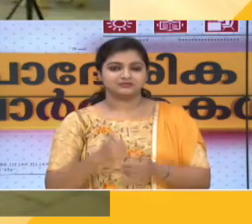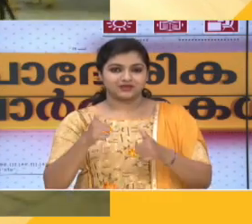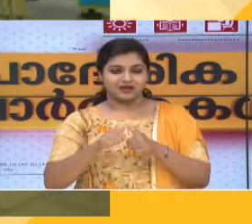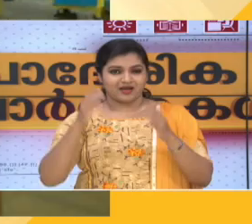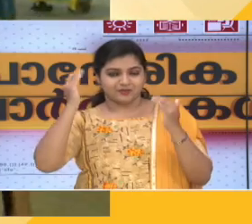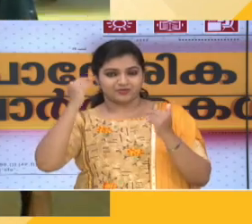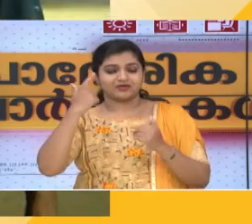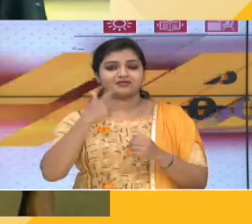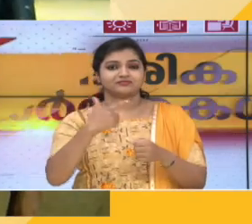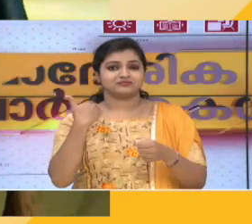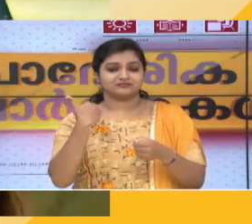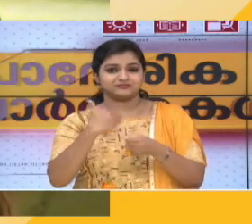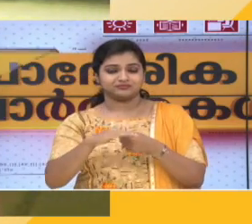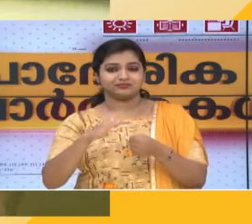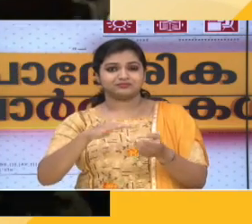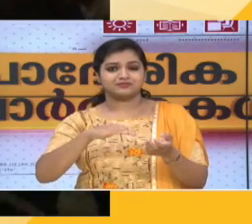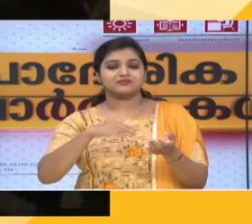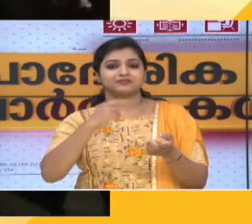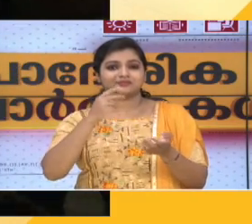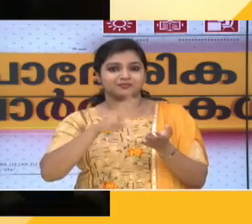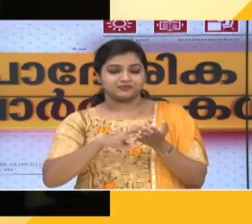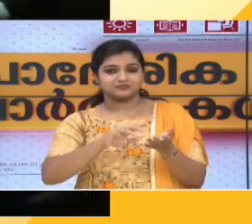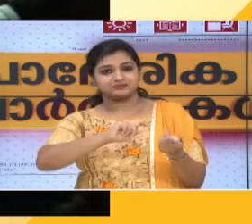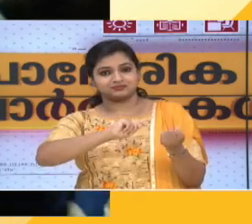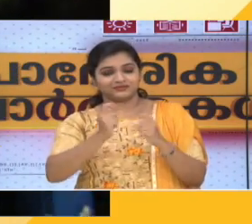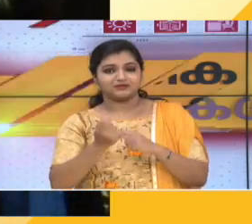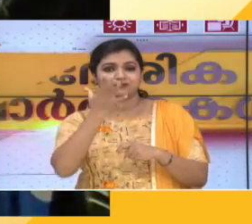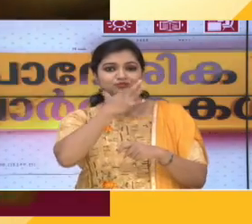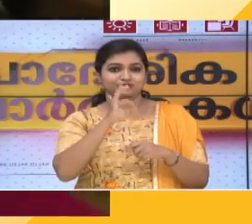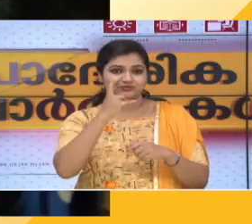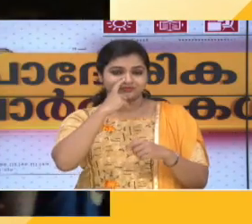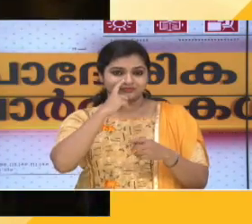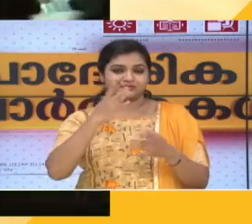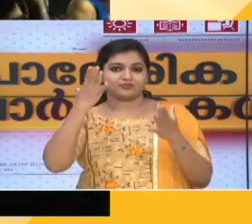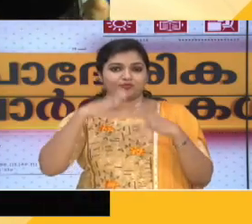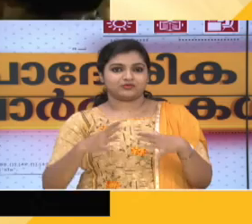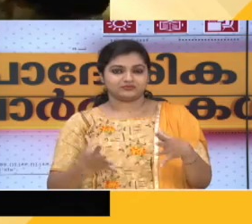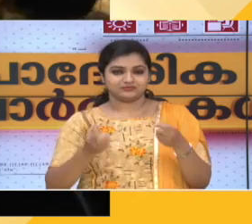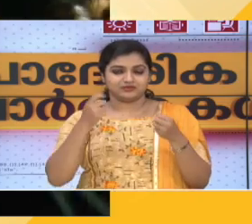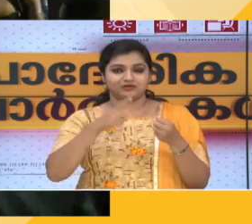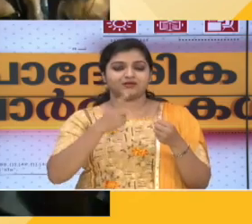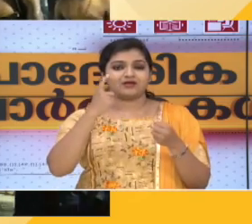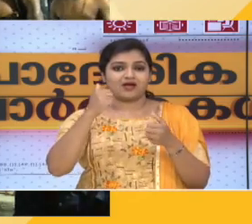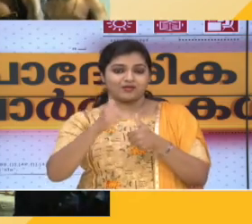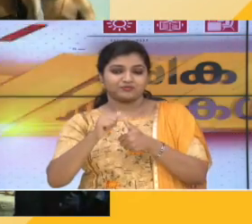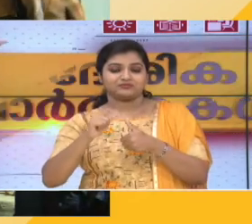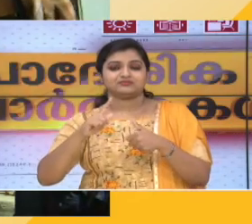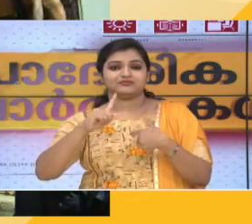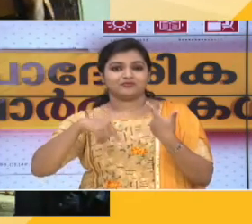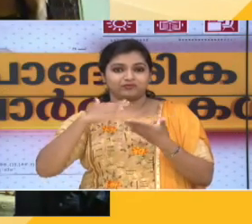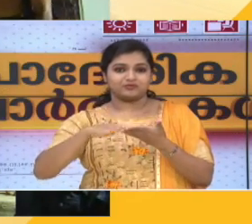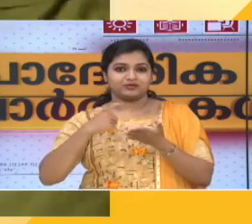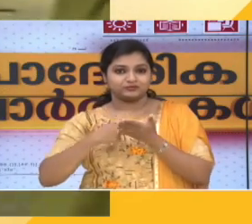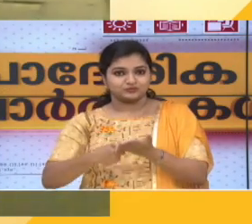അയ്യപ്പനാൽ കൊല ചെയ്യപ്പെട്ട മഹിഷി സുന്ദരിയായ സ്ത്രീരൂപം പ്രാപിക്കുകയും അയ്യപ്പനോട് വിവാഹാഭ്യർത്ഥന നടത്തുകയും